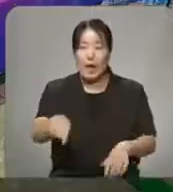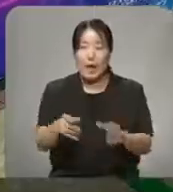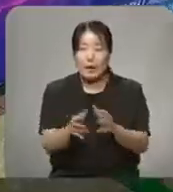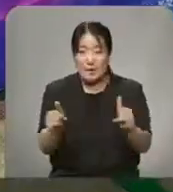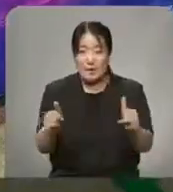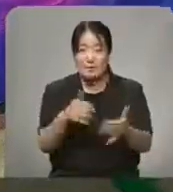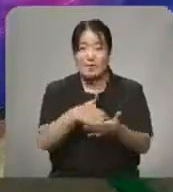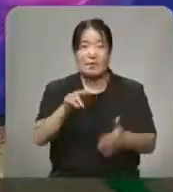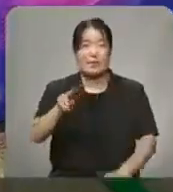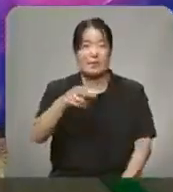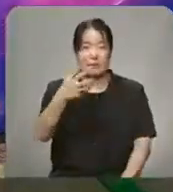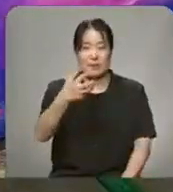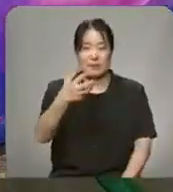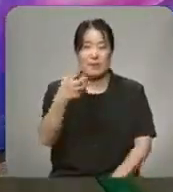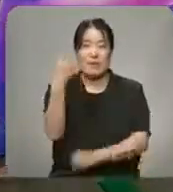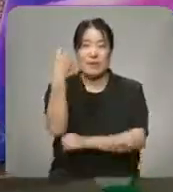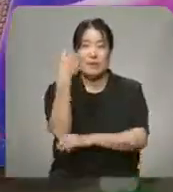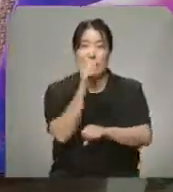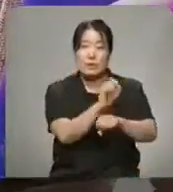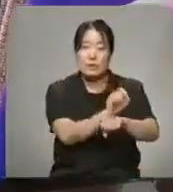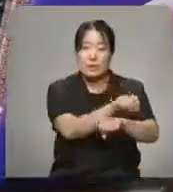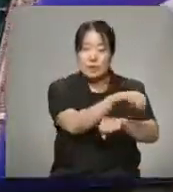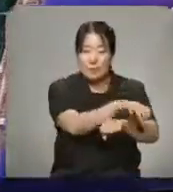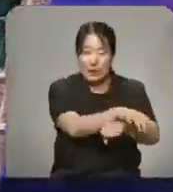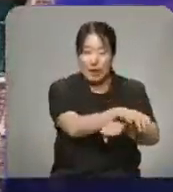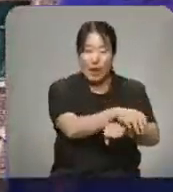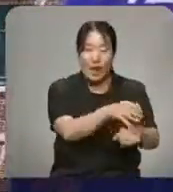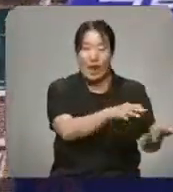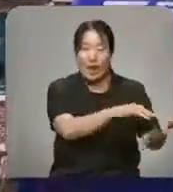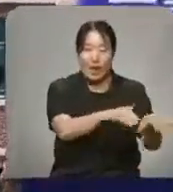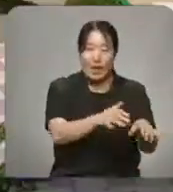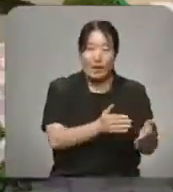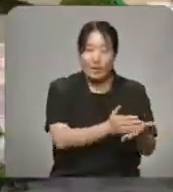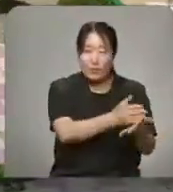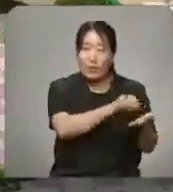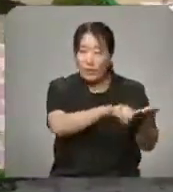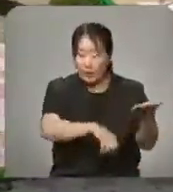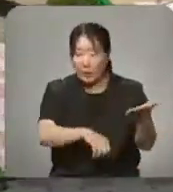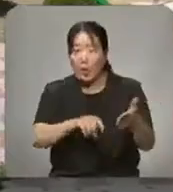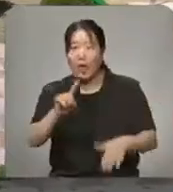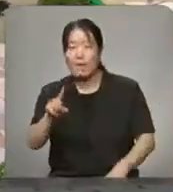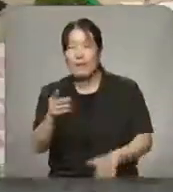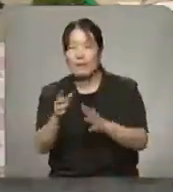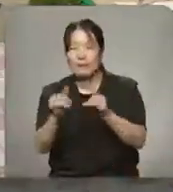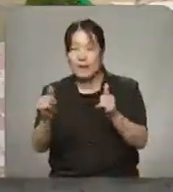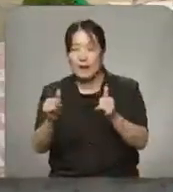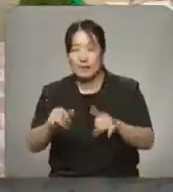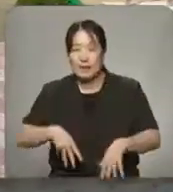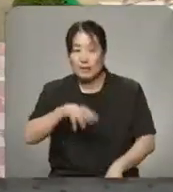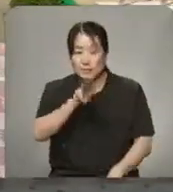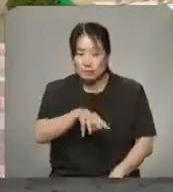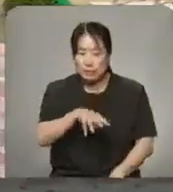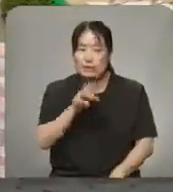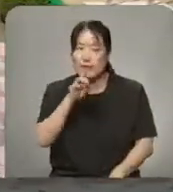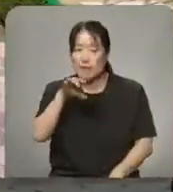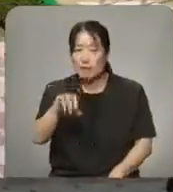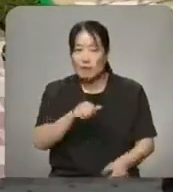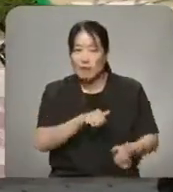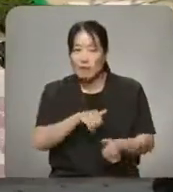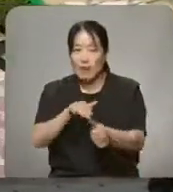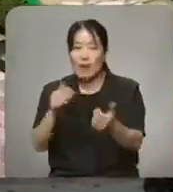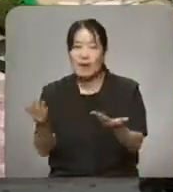명, 기존 환동해 본부가 주축이 되는 해양수산국을 제외하고도 100여 명이 춘천에서 강릉으로 근무지를 옮기게